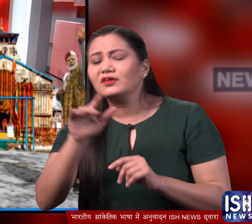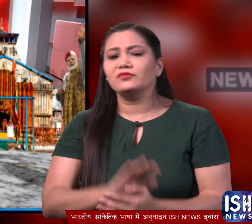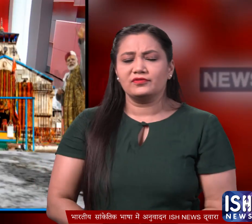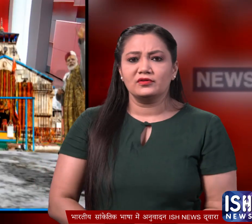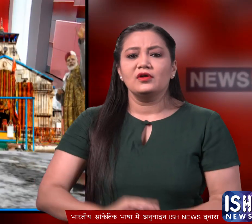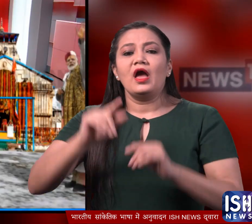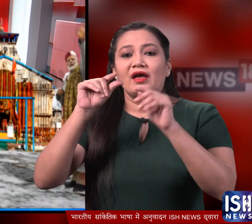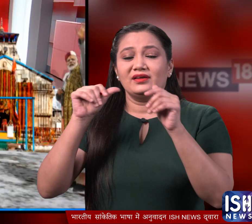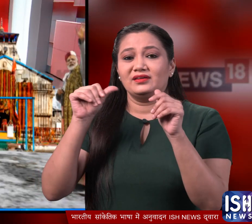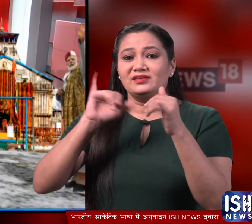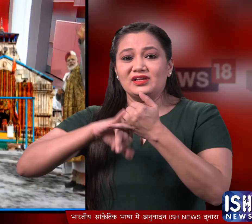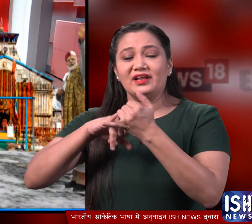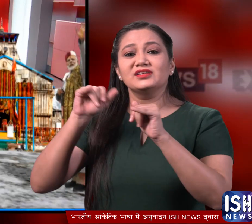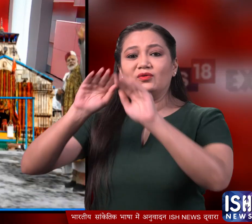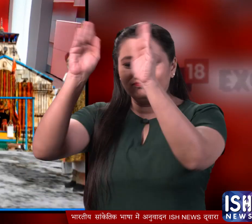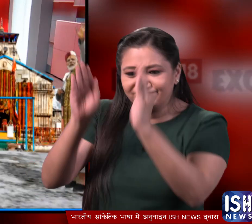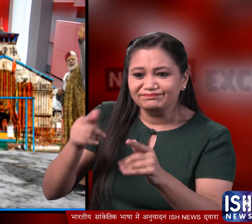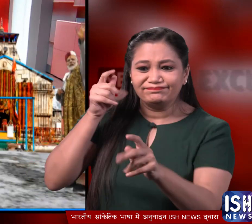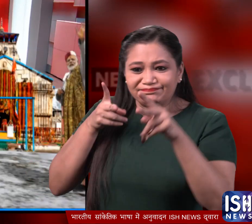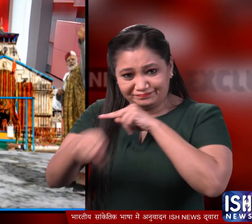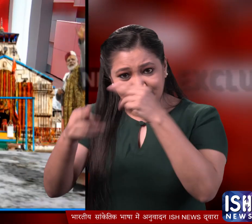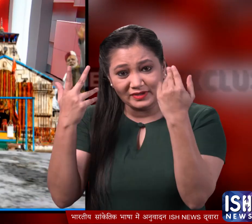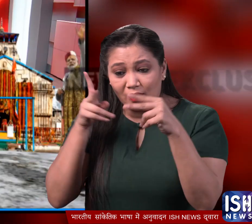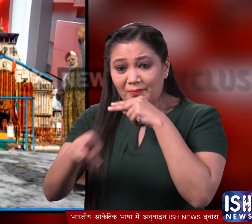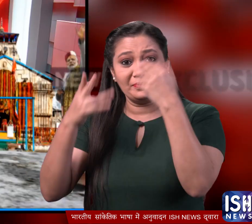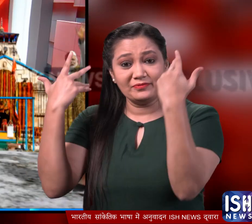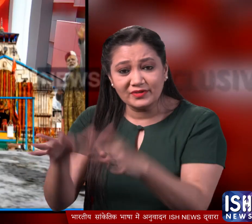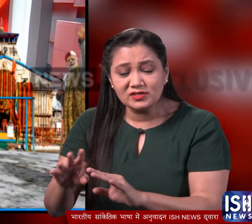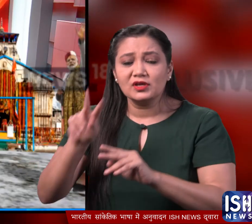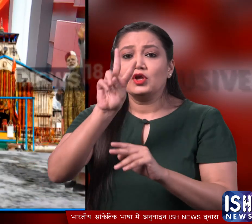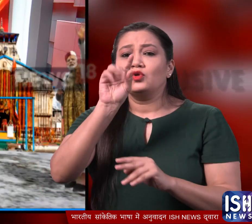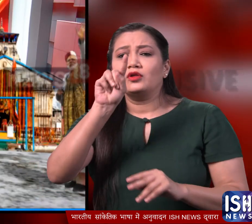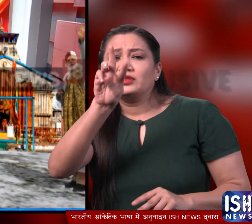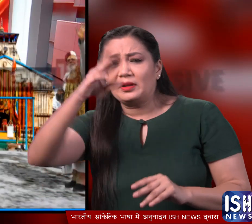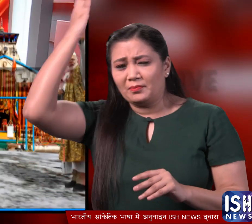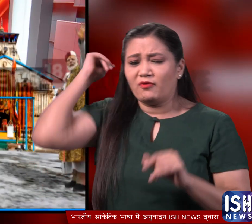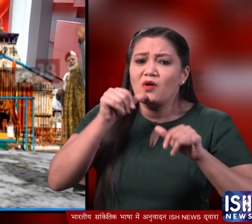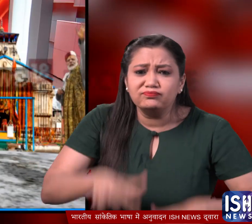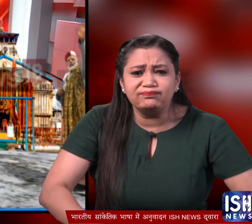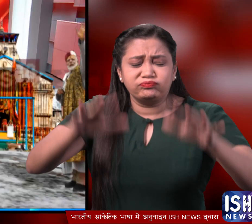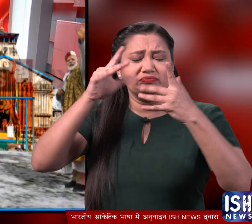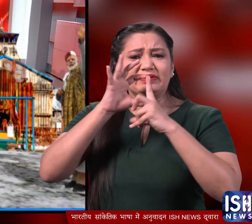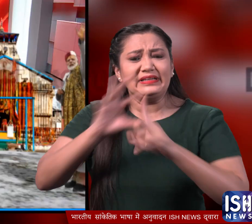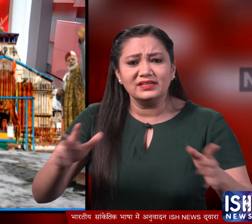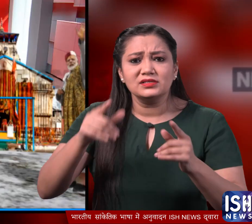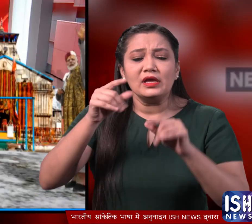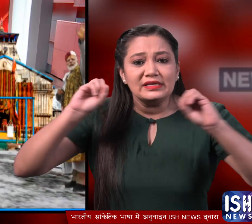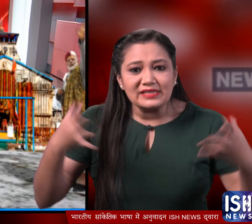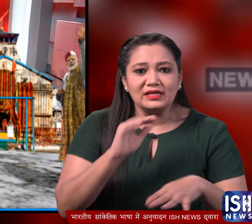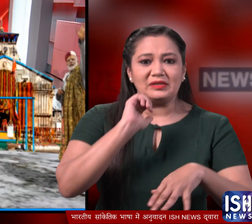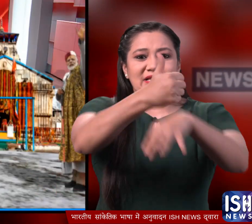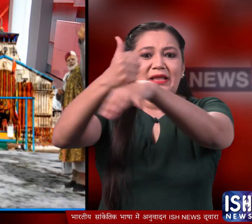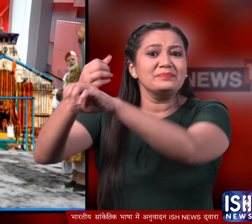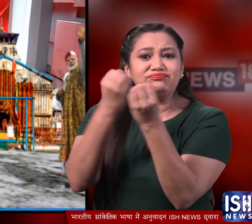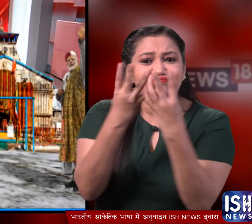پر پی ایم آدھی گروہ شنکرہ چارے سمادھی ستھل کا اوڈھ گھاٹن کریں گے جس کے بعد وہ وہاں میں آئی باڑ سے ہوئی تباہی کے بعد شروع کیے گئے